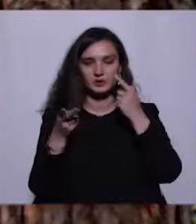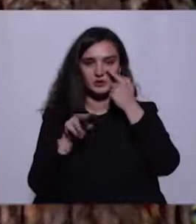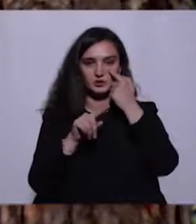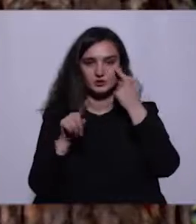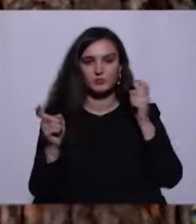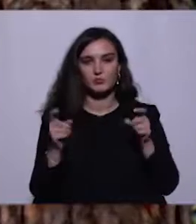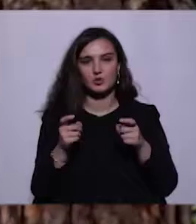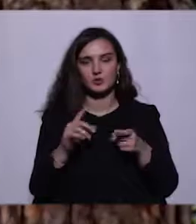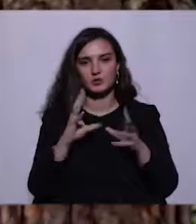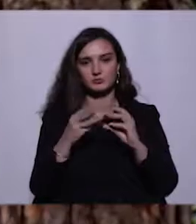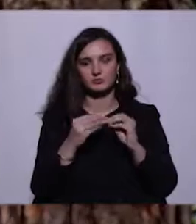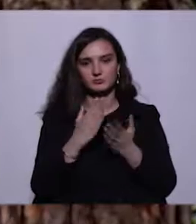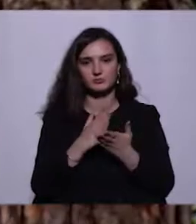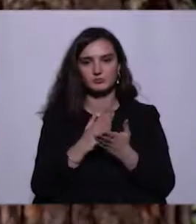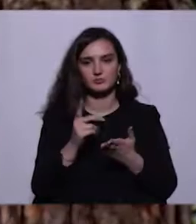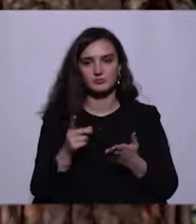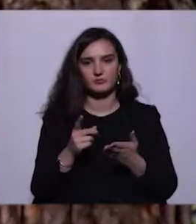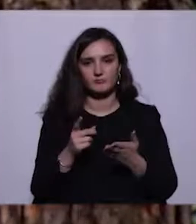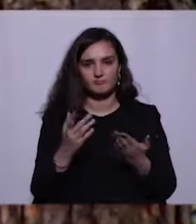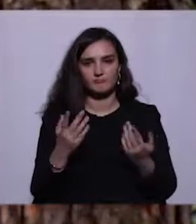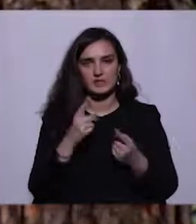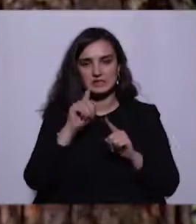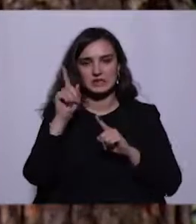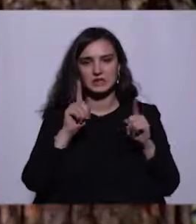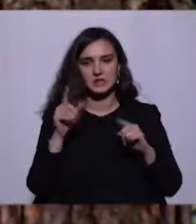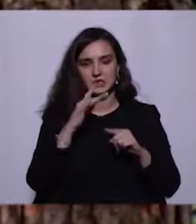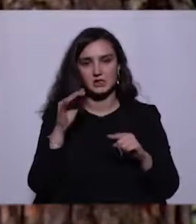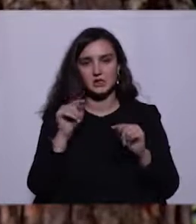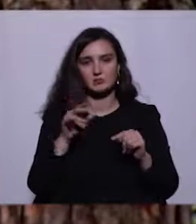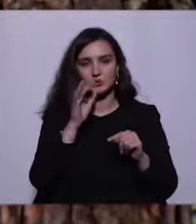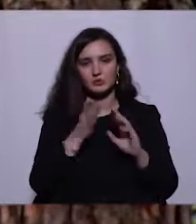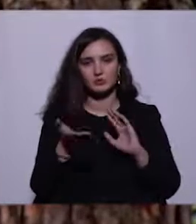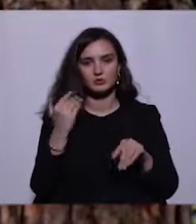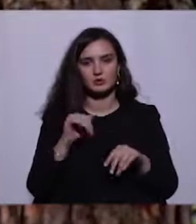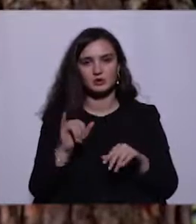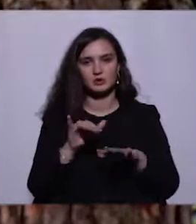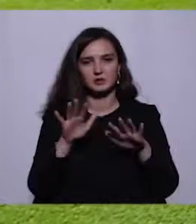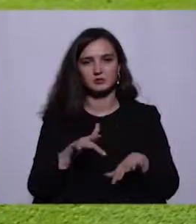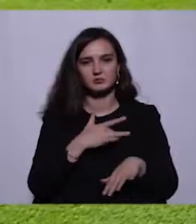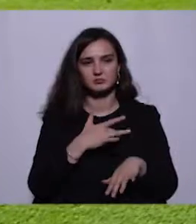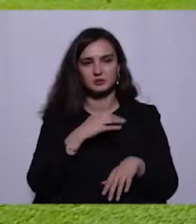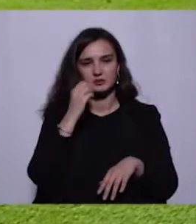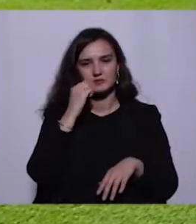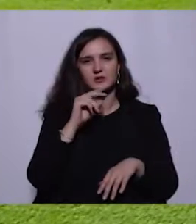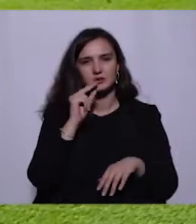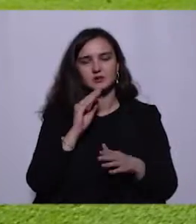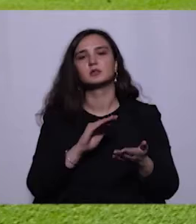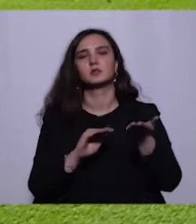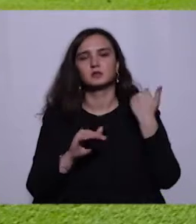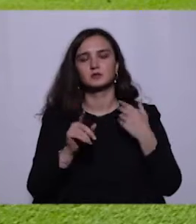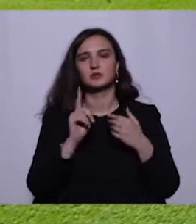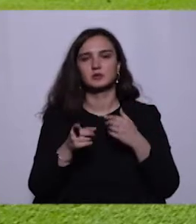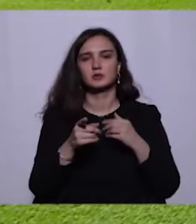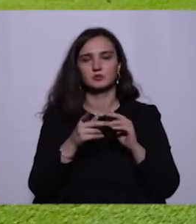ეს მორიელები განასახიერებენ ციურ სხეულებს, ხოლო იმ დროს სადღაც ძველი წელთაღრიცხვით